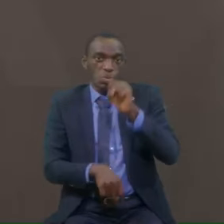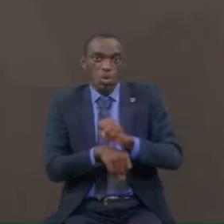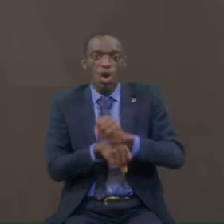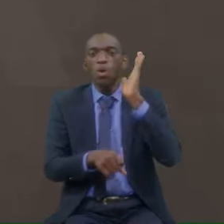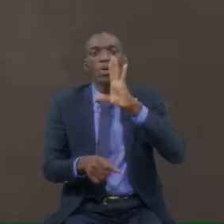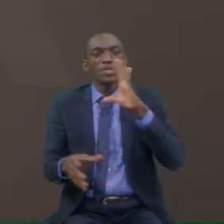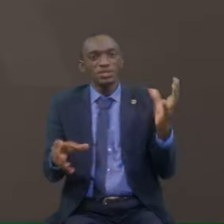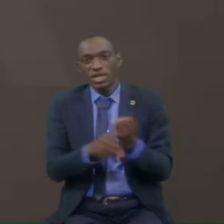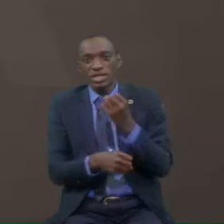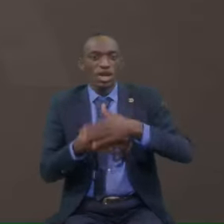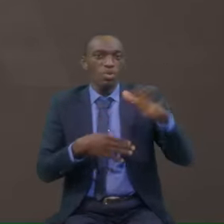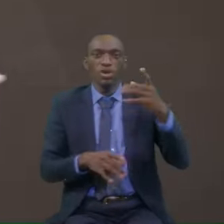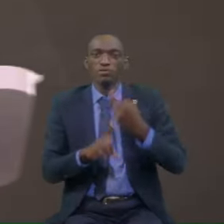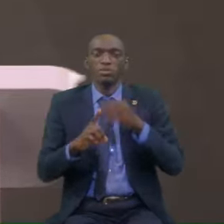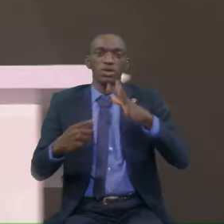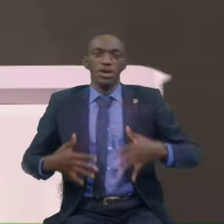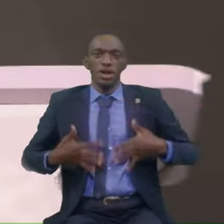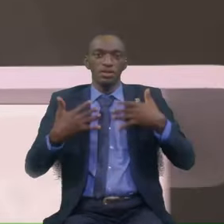au nom de Jésus.